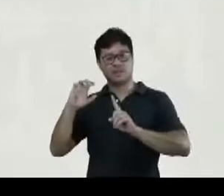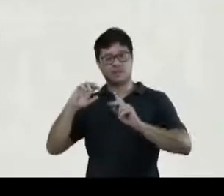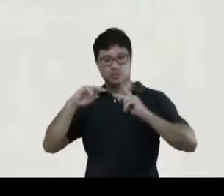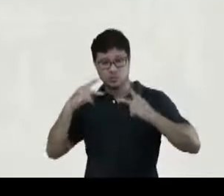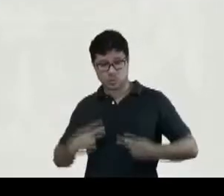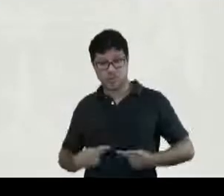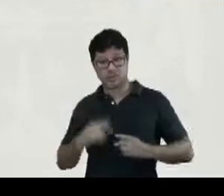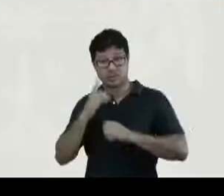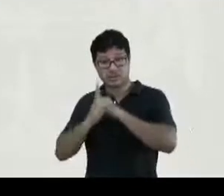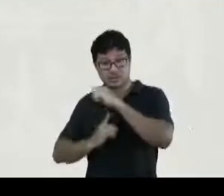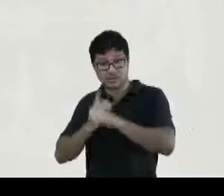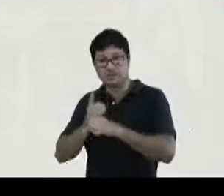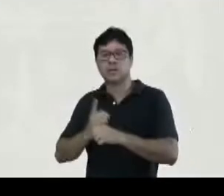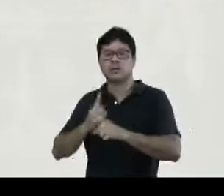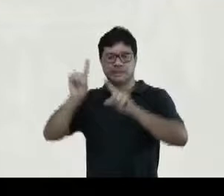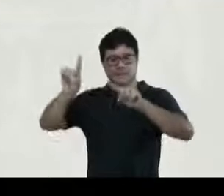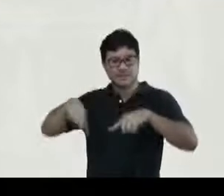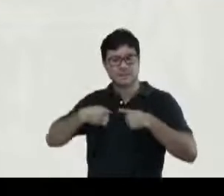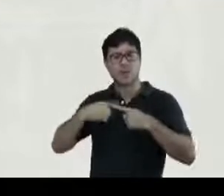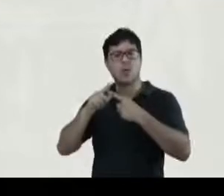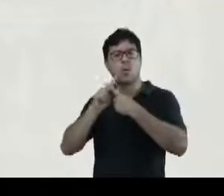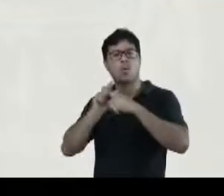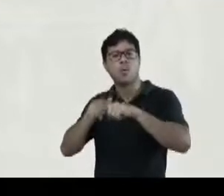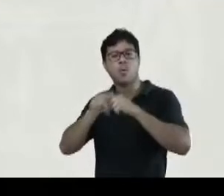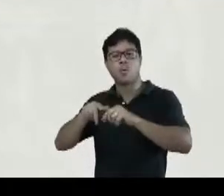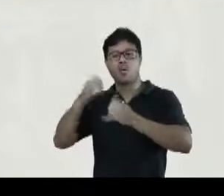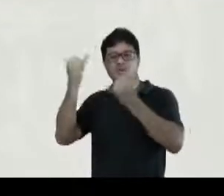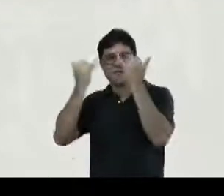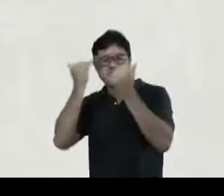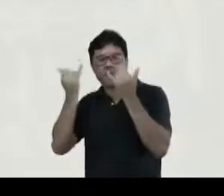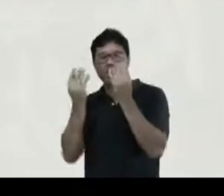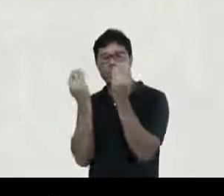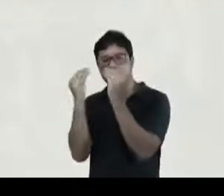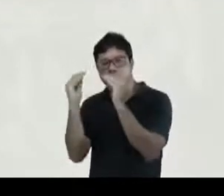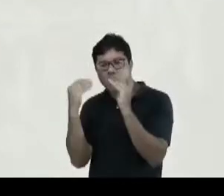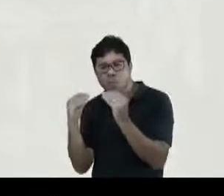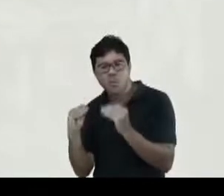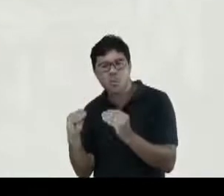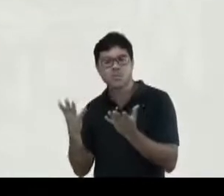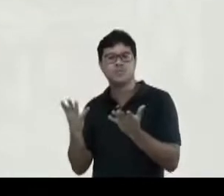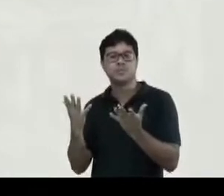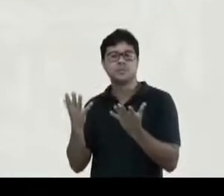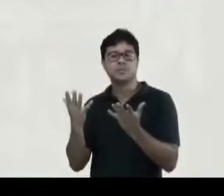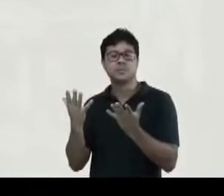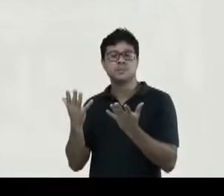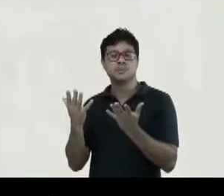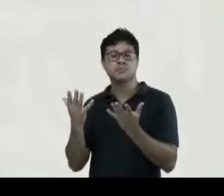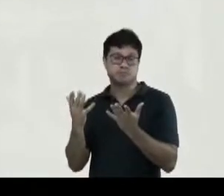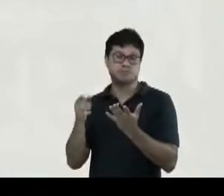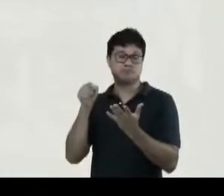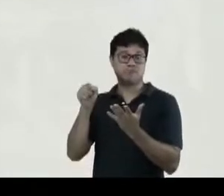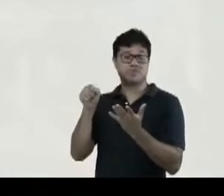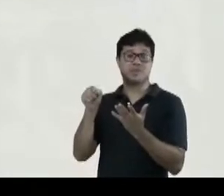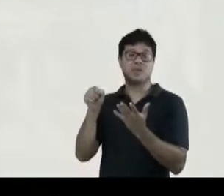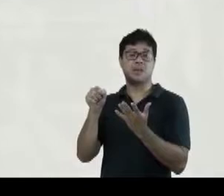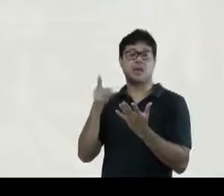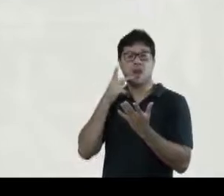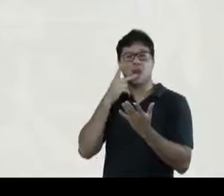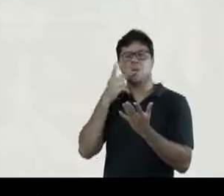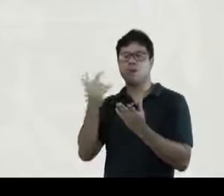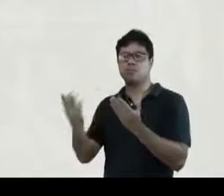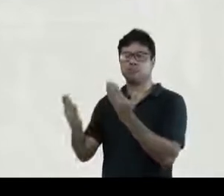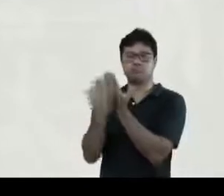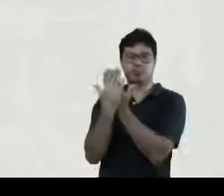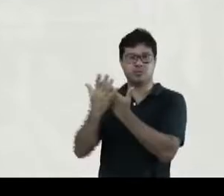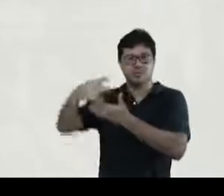Datenpflege, Data Curation, ist wie die Erschließung selbst eine aufwendige Daueraufgabe. Sie